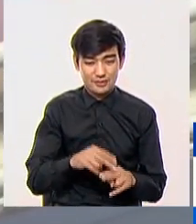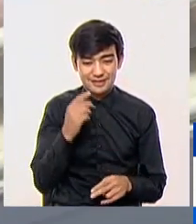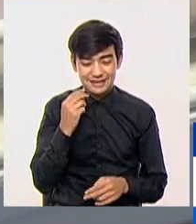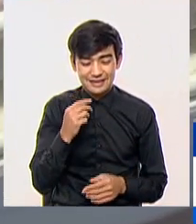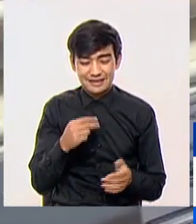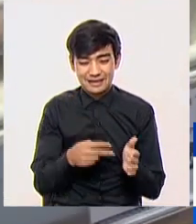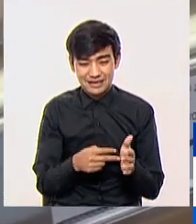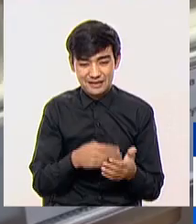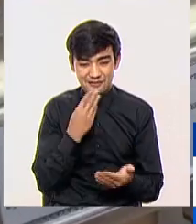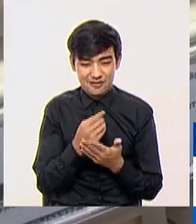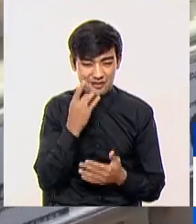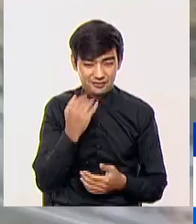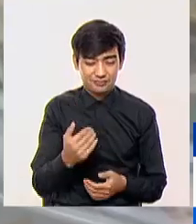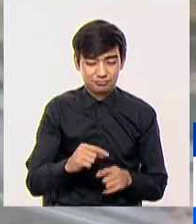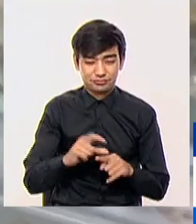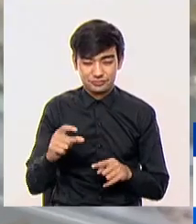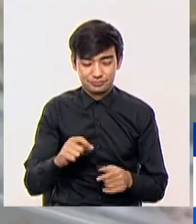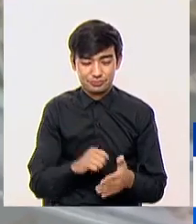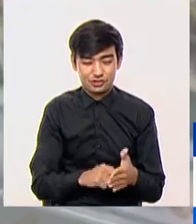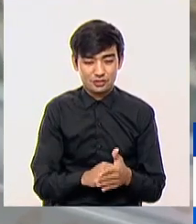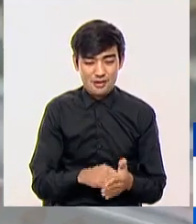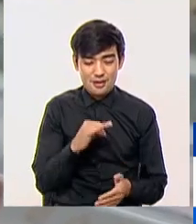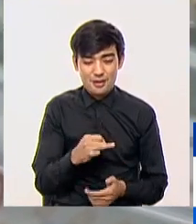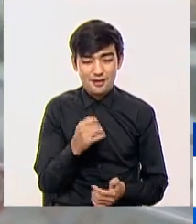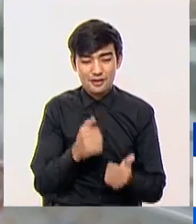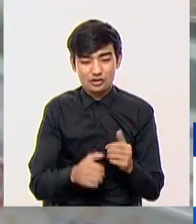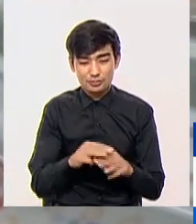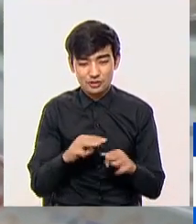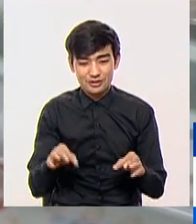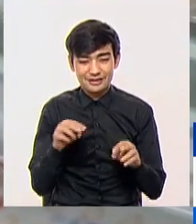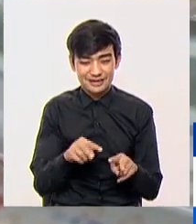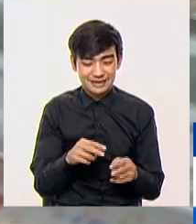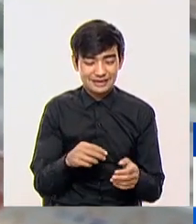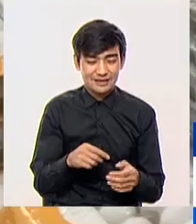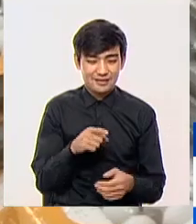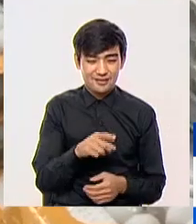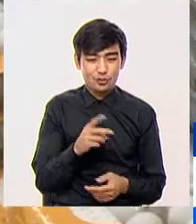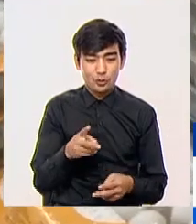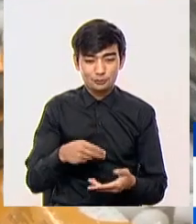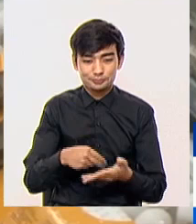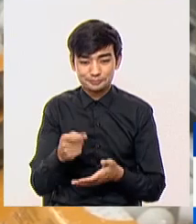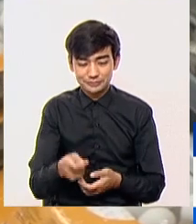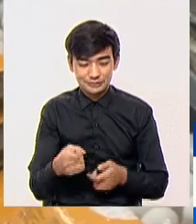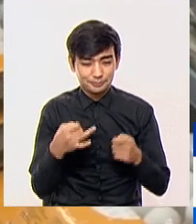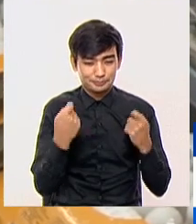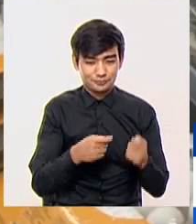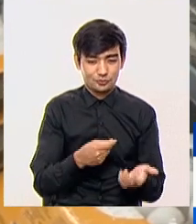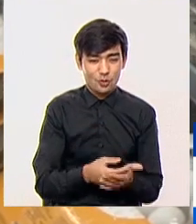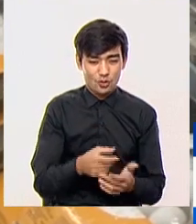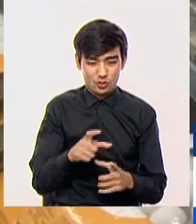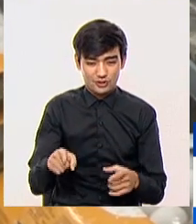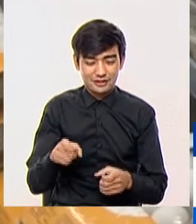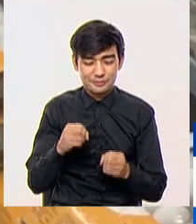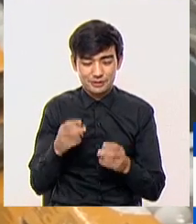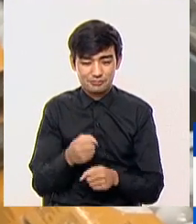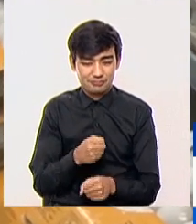жұмыртқаның өзіндік құнын өсіруге әсер етеді дейді. Әрі министрлік бағаны ортадағы делдалдар мен сауда желілер көтеріп отыр дегенді